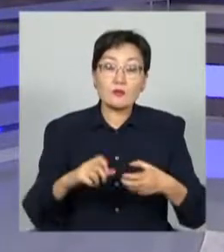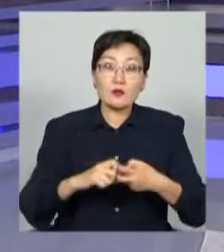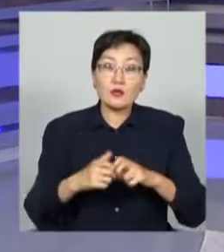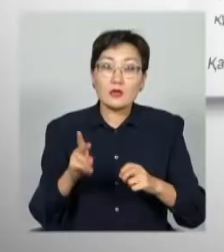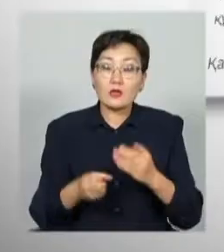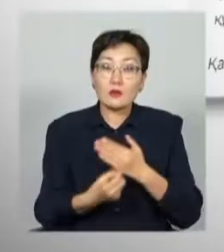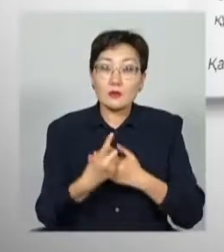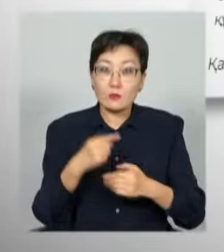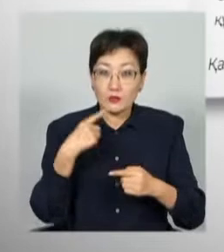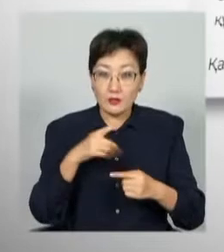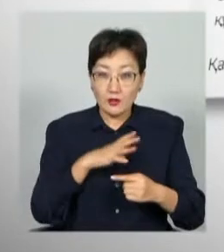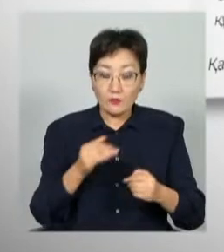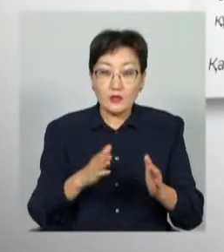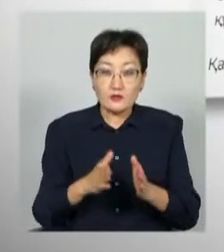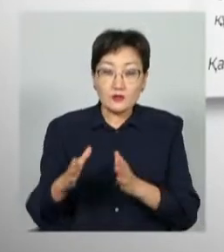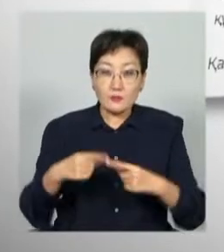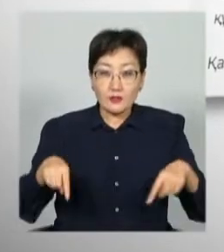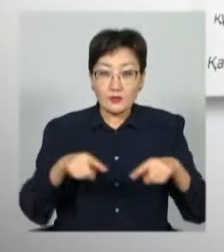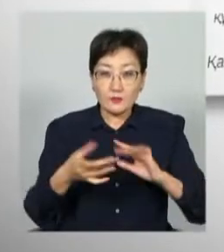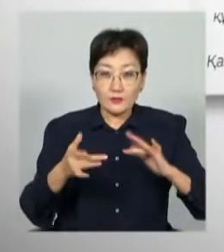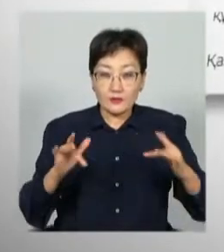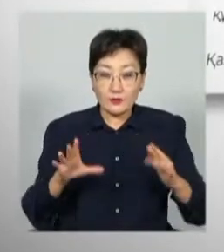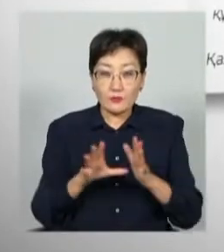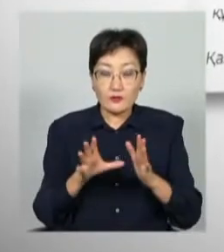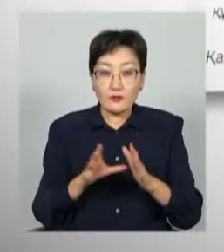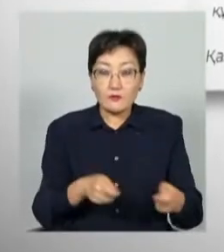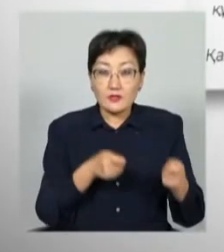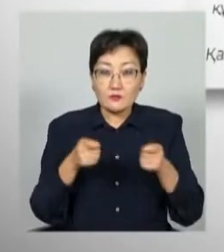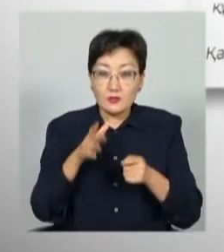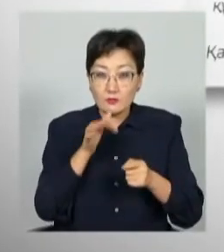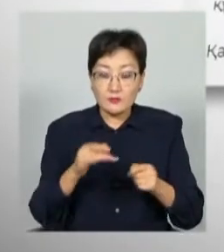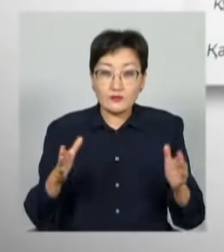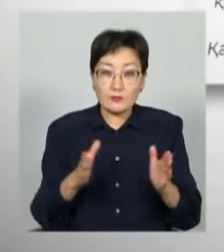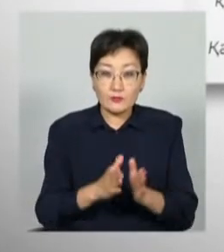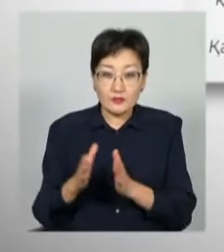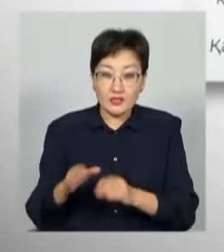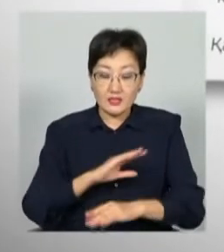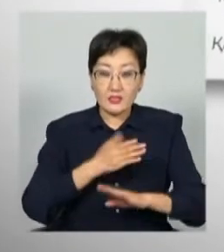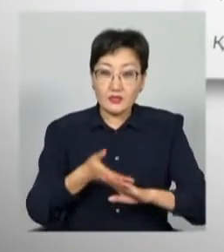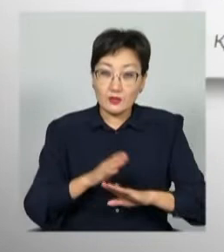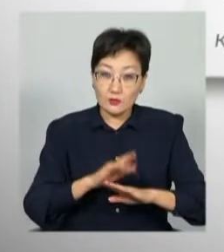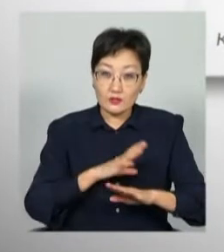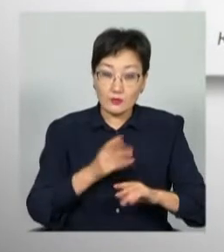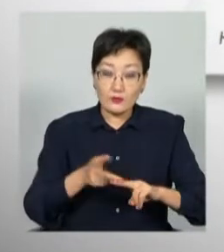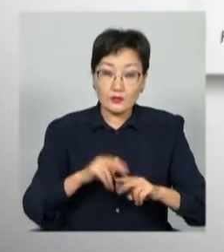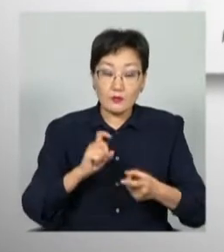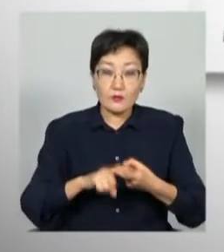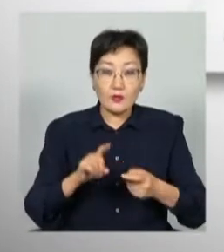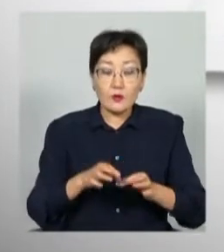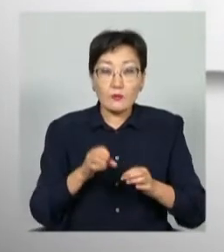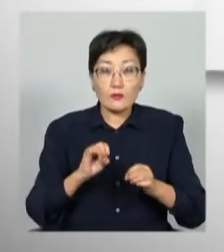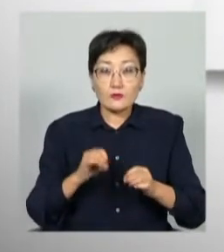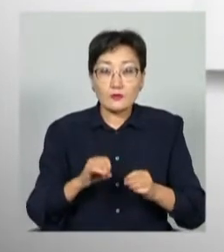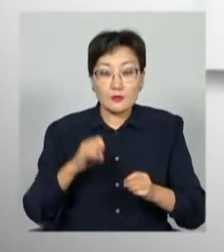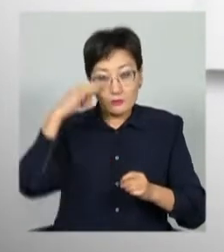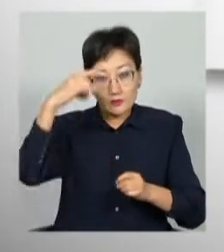неден шыққанын атады. Жүйелік оператор сайтында электроэнергияны тасымалдау кезінде жүйеге қатты күш түскені жазылған. Осы себептен оңтүстік Қазақстанның